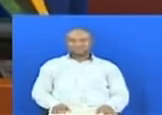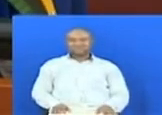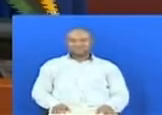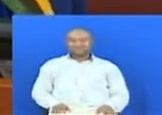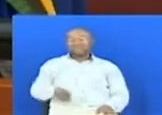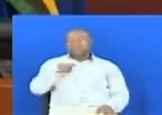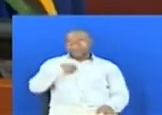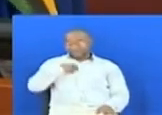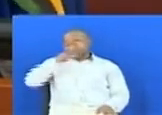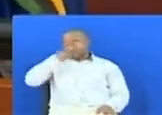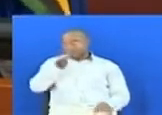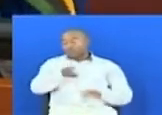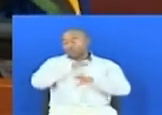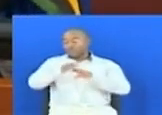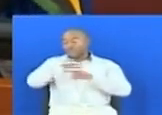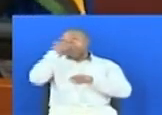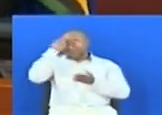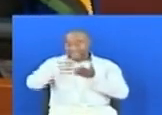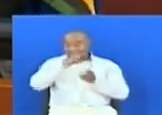nilishindwa kueleza.